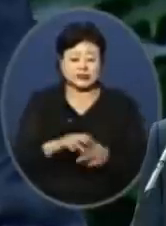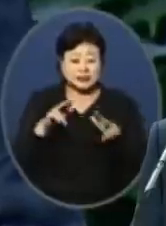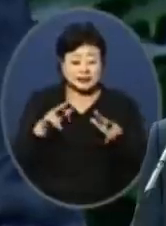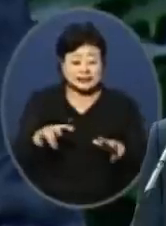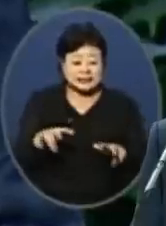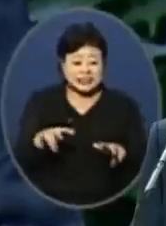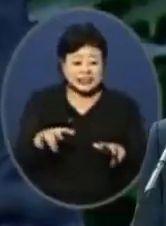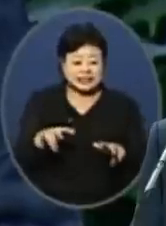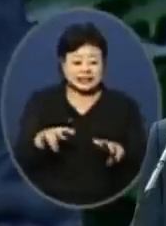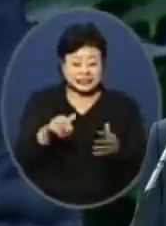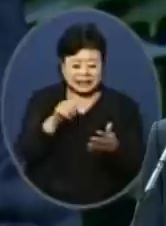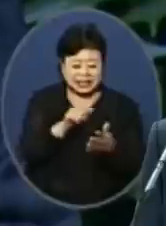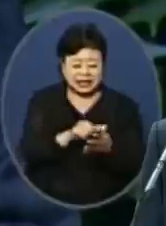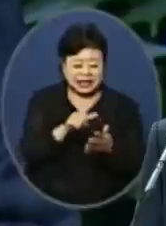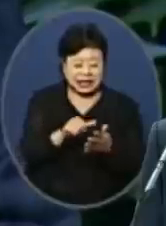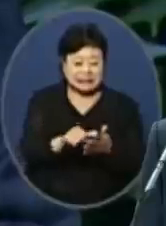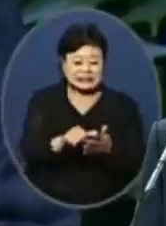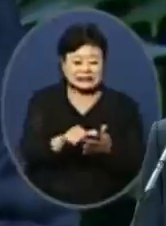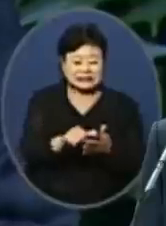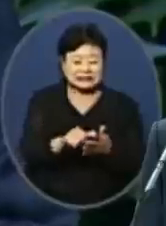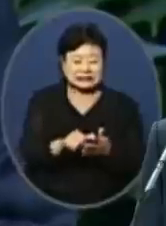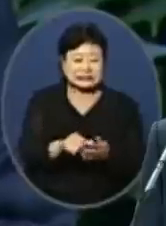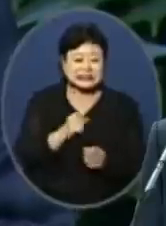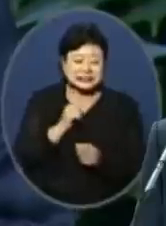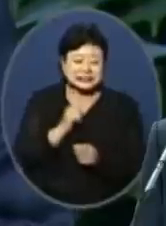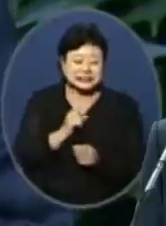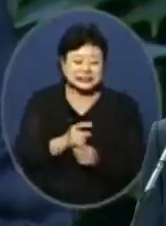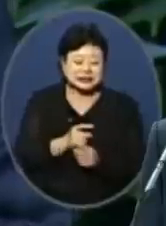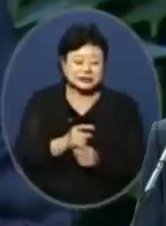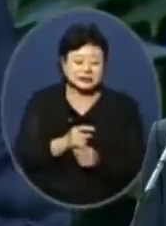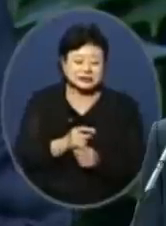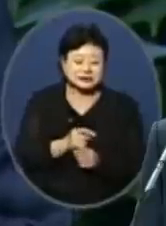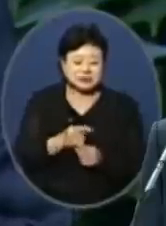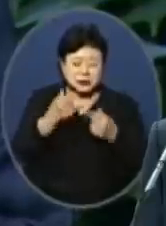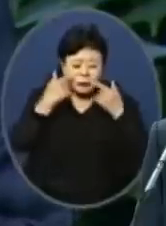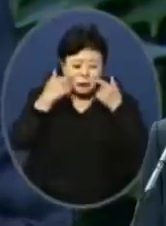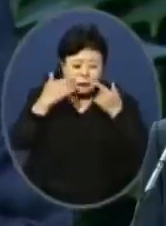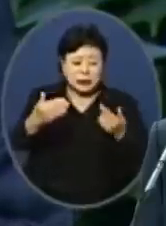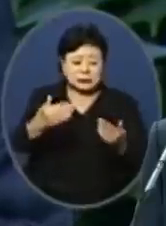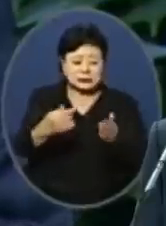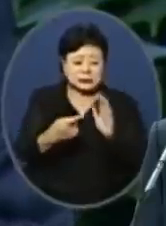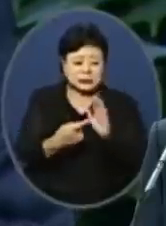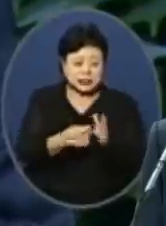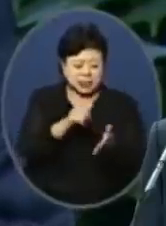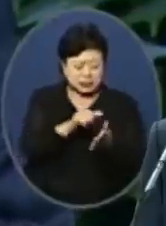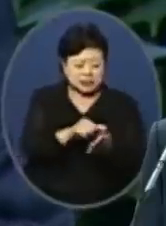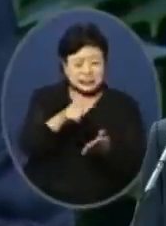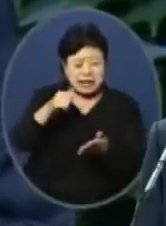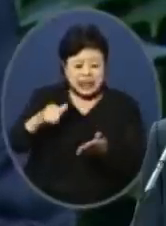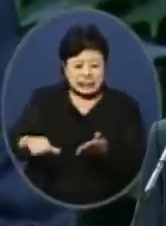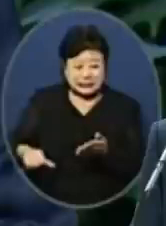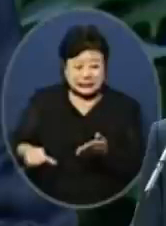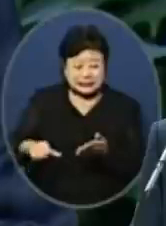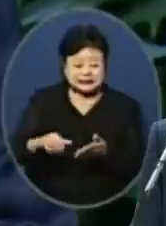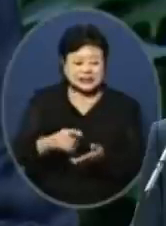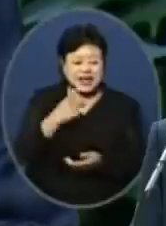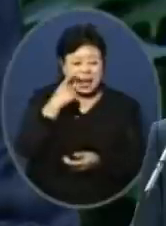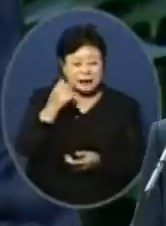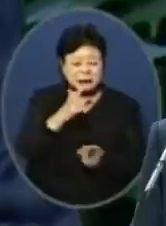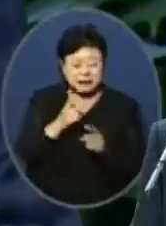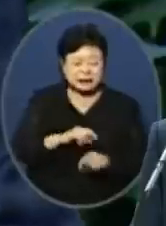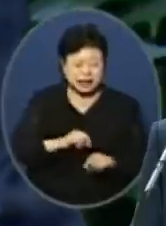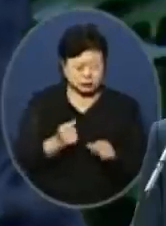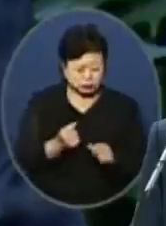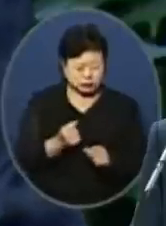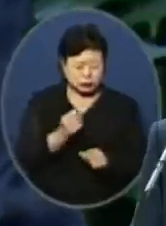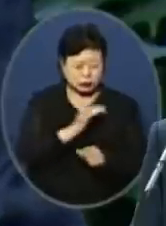이제는 아들들의 성품이 두루시 드러났습니다. 첫째 아들은 아버지 말을 잘